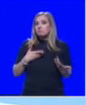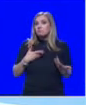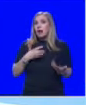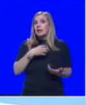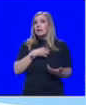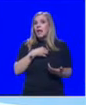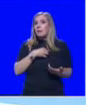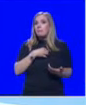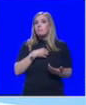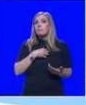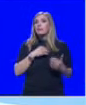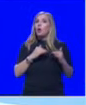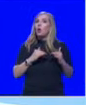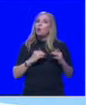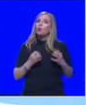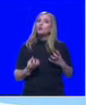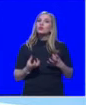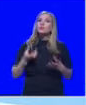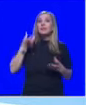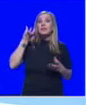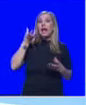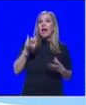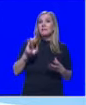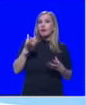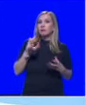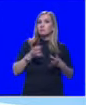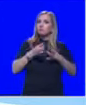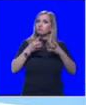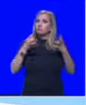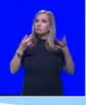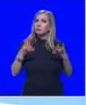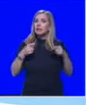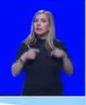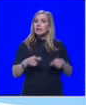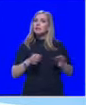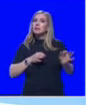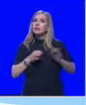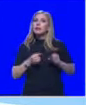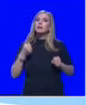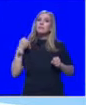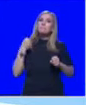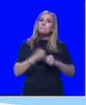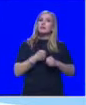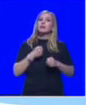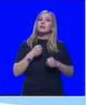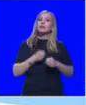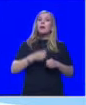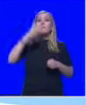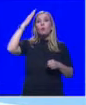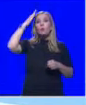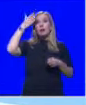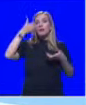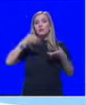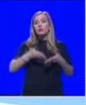ГЕРБ достига до озряване на това, че тая стратегия да блъскат по правителството на Денков Габриел